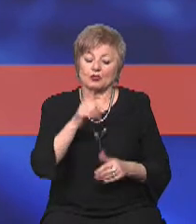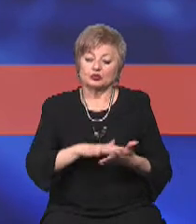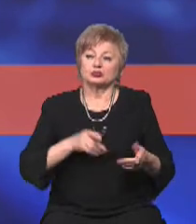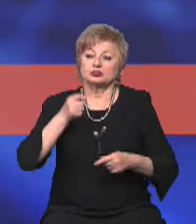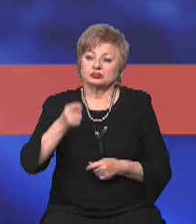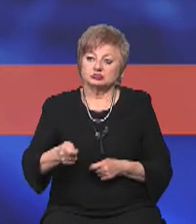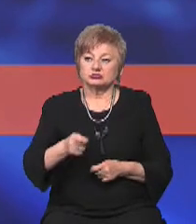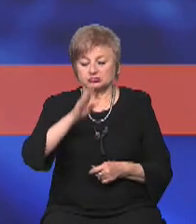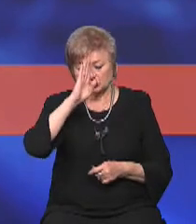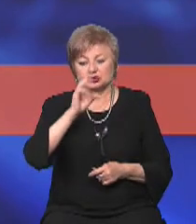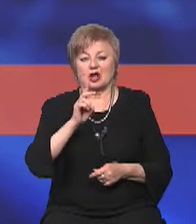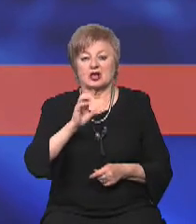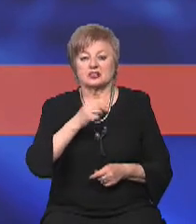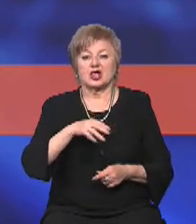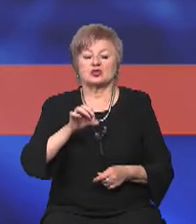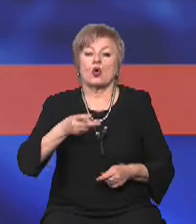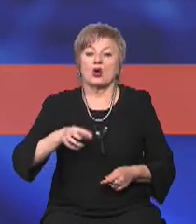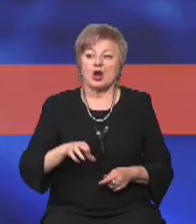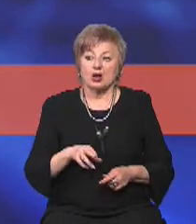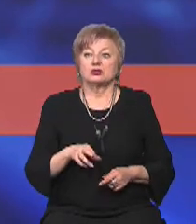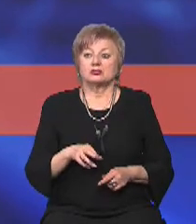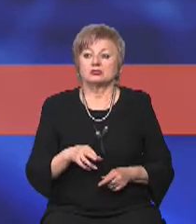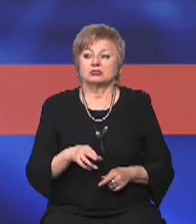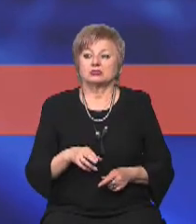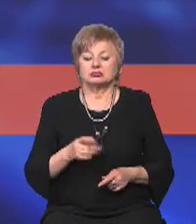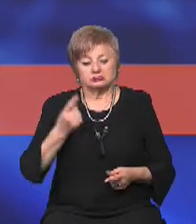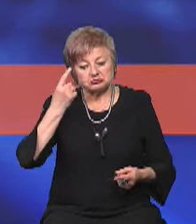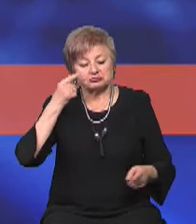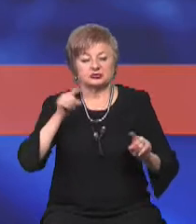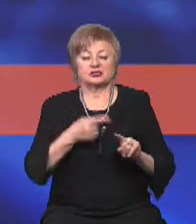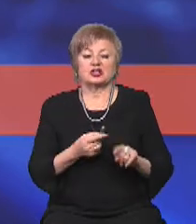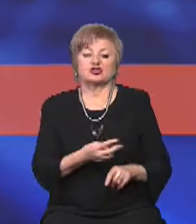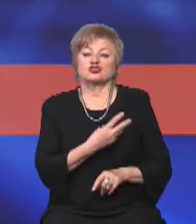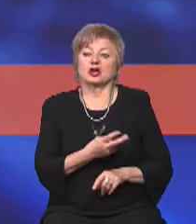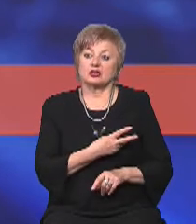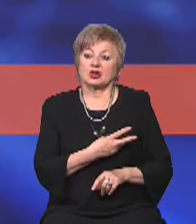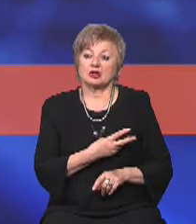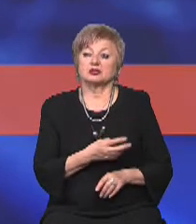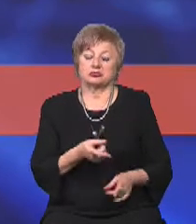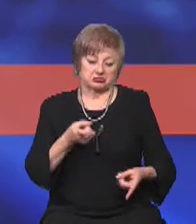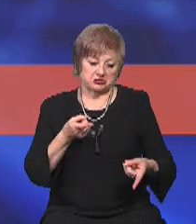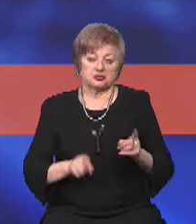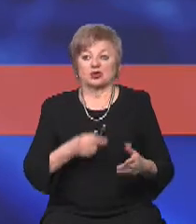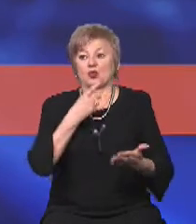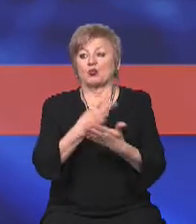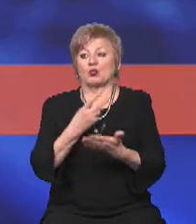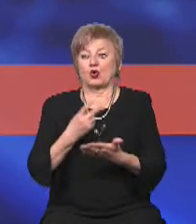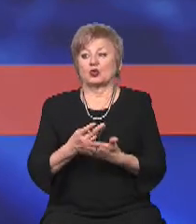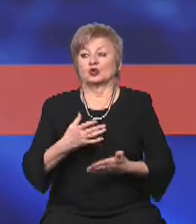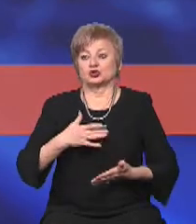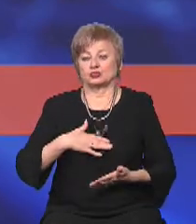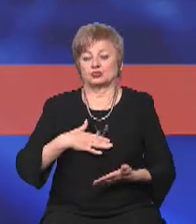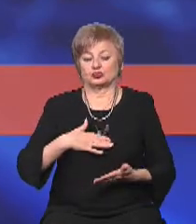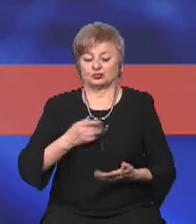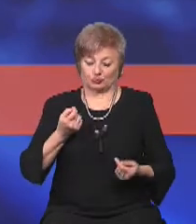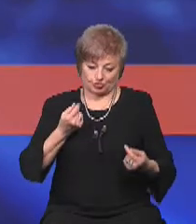пан Недоля якраз відтворив оті бажання, а чому б не справді, і не показати, що ми є і